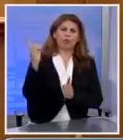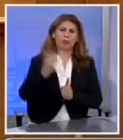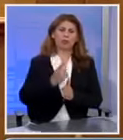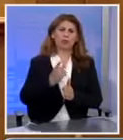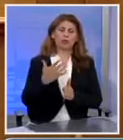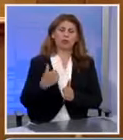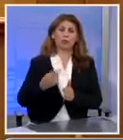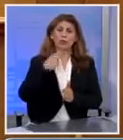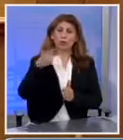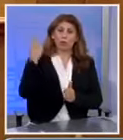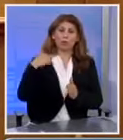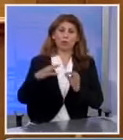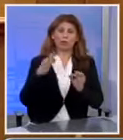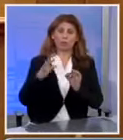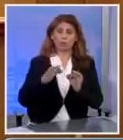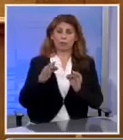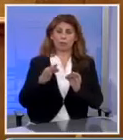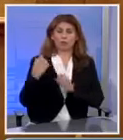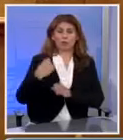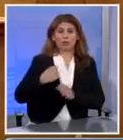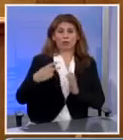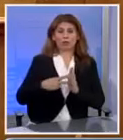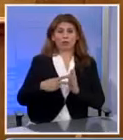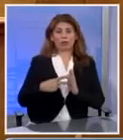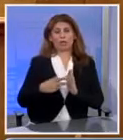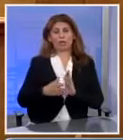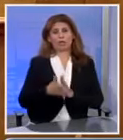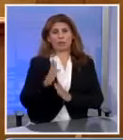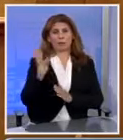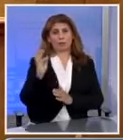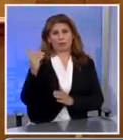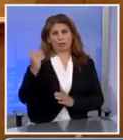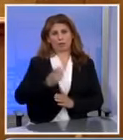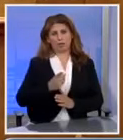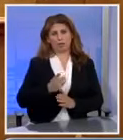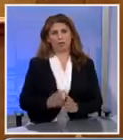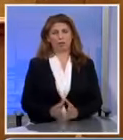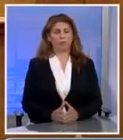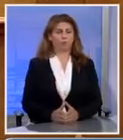τον περασμένο Σεπτέμβρη και τον Γενάρη του 2015, το 30%.